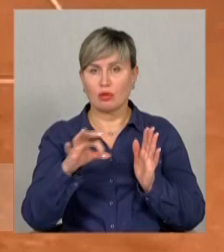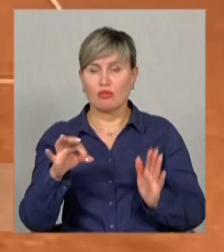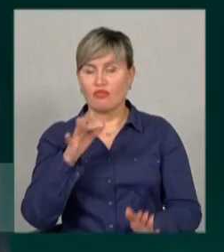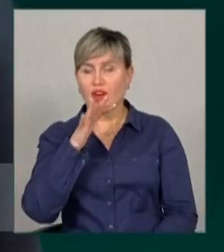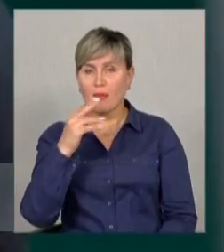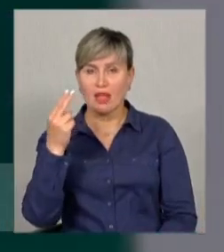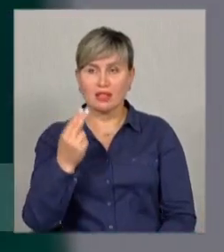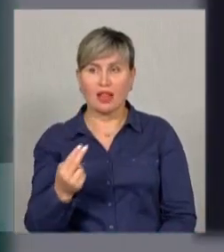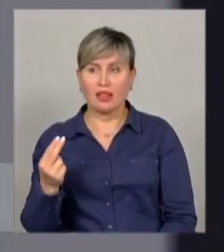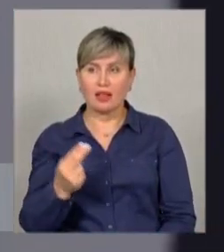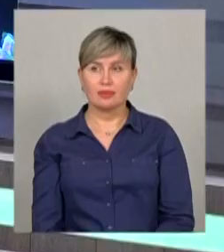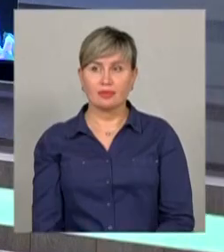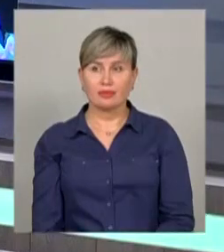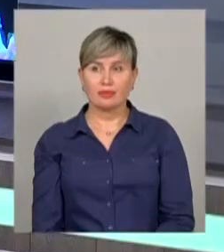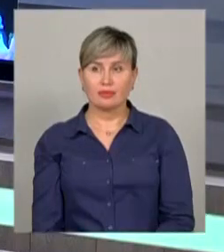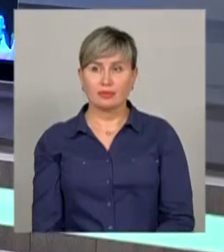Астаны.